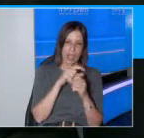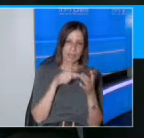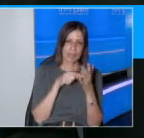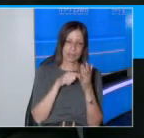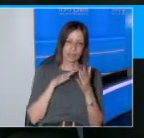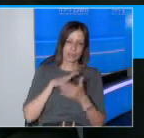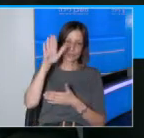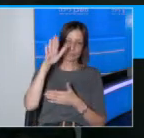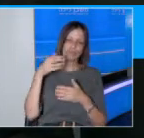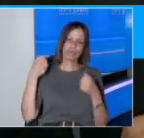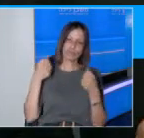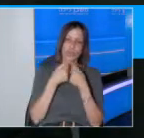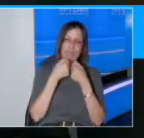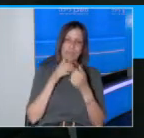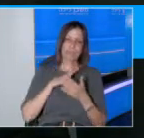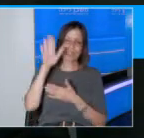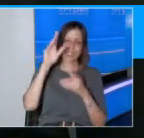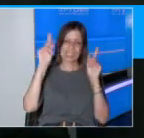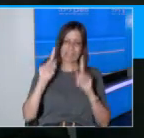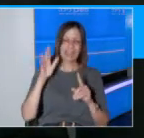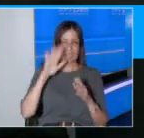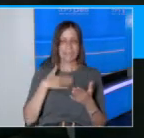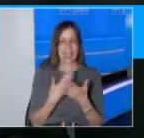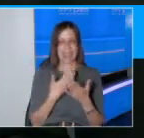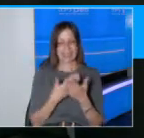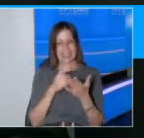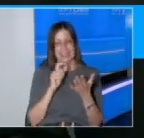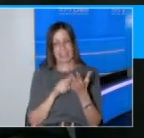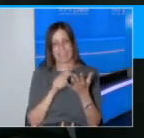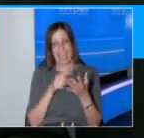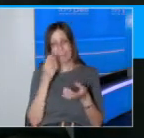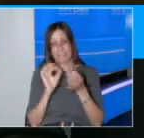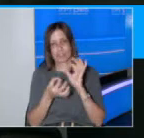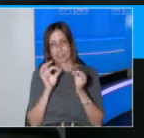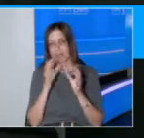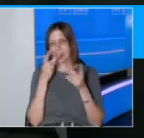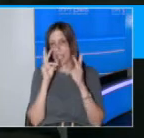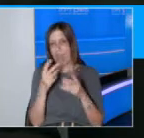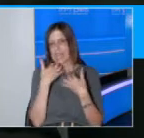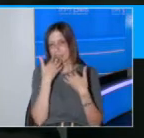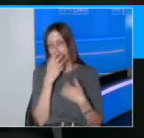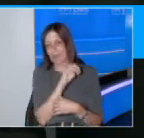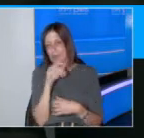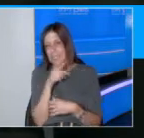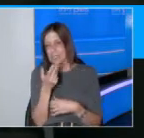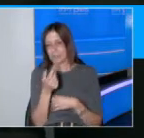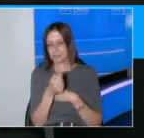מטוס ביוון, גם עד תביעה במשפט. מה את יכולה לספר לנו בנושא הזה?